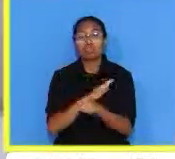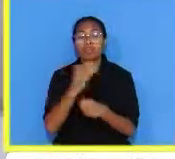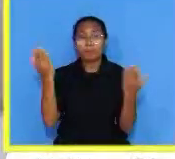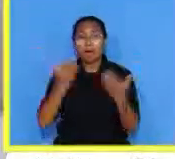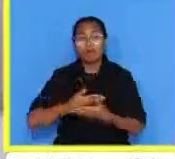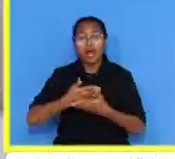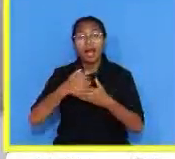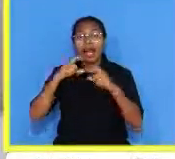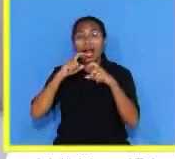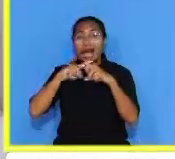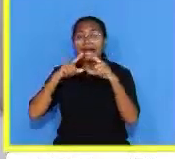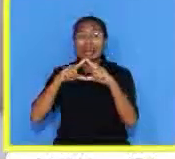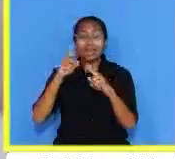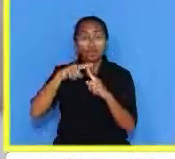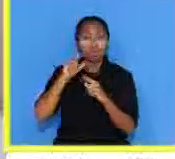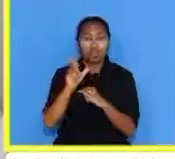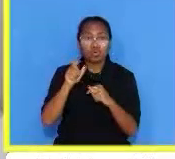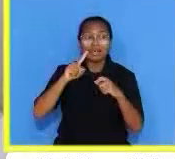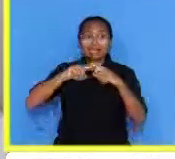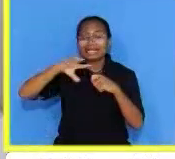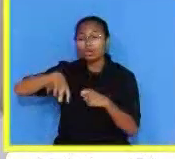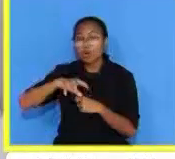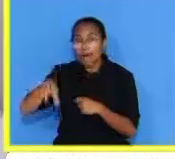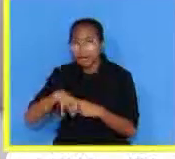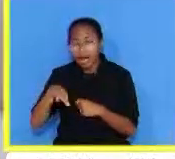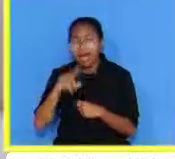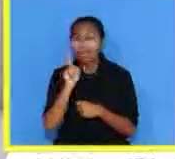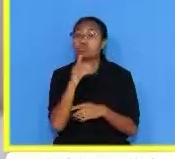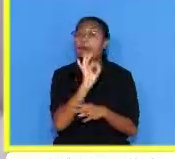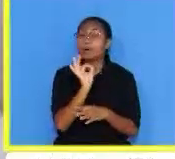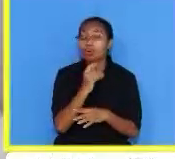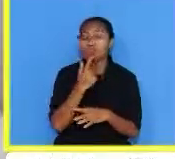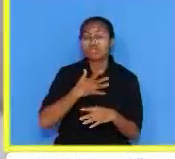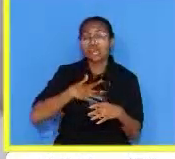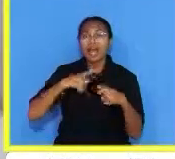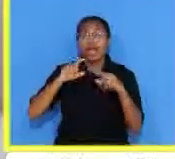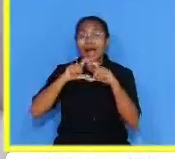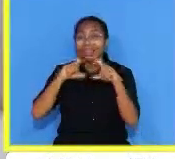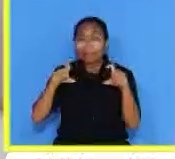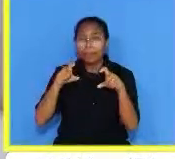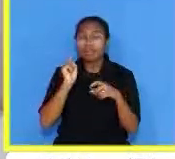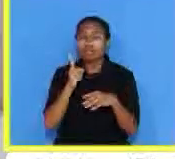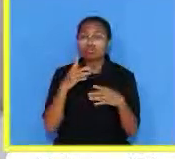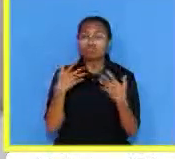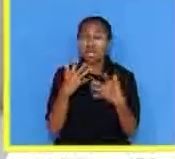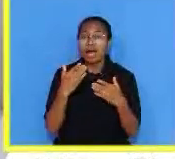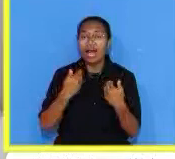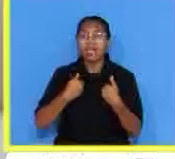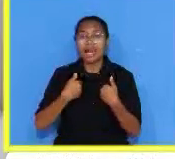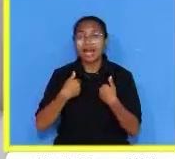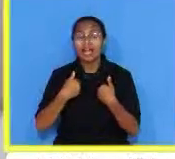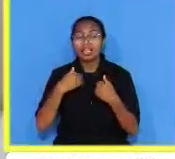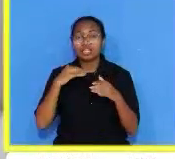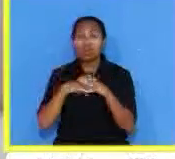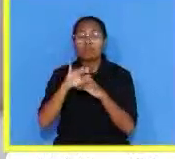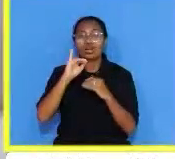kartu keluarga. Nah, di kartu keluarga kan yang belum punya KTP sudah include di